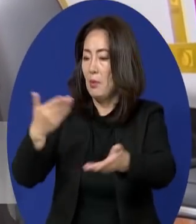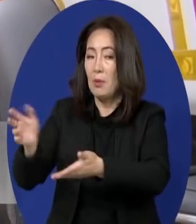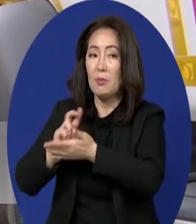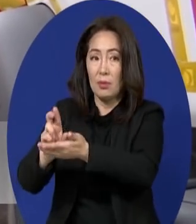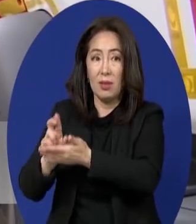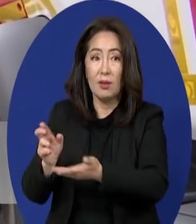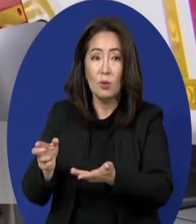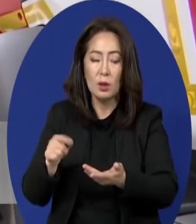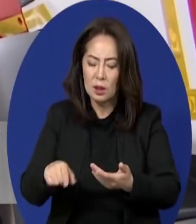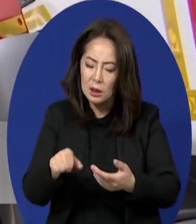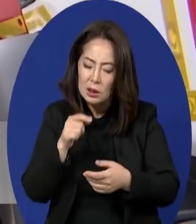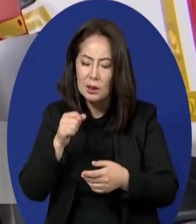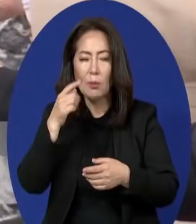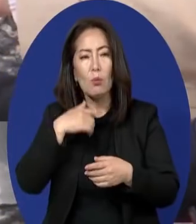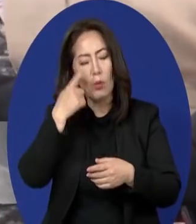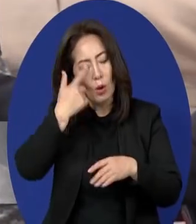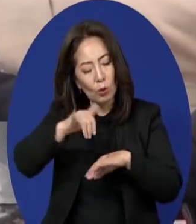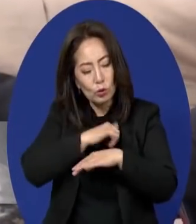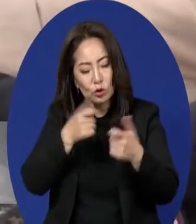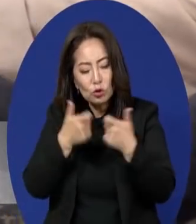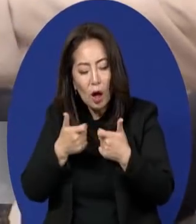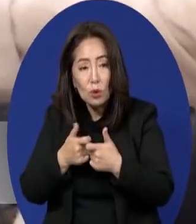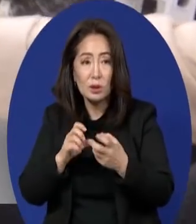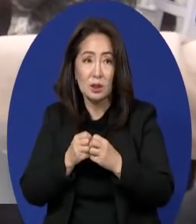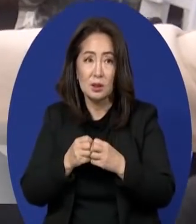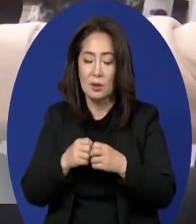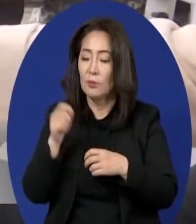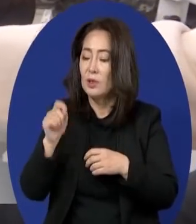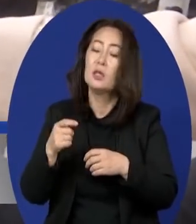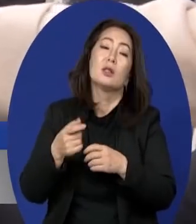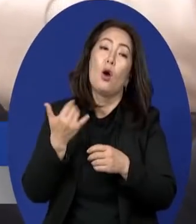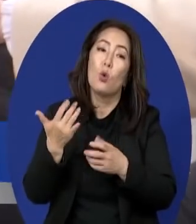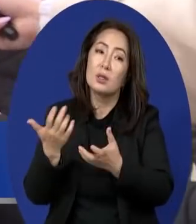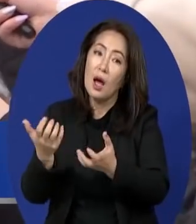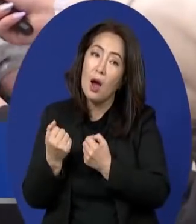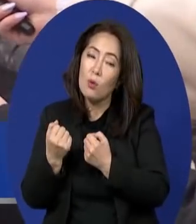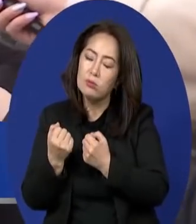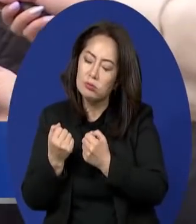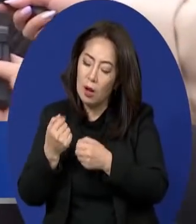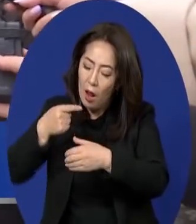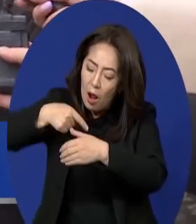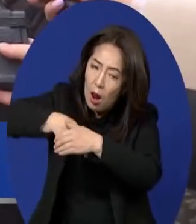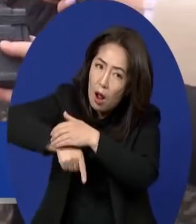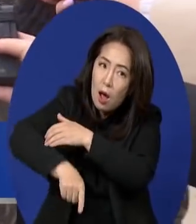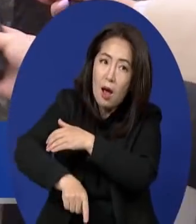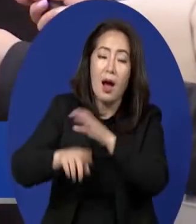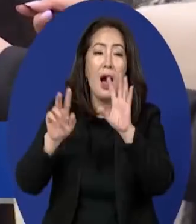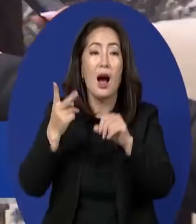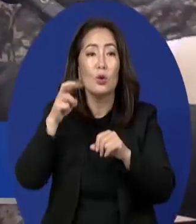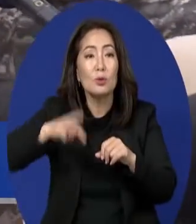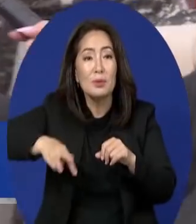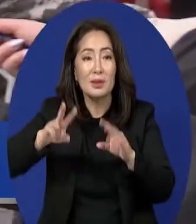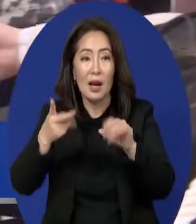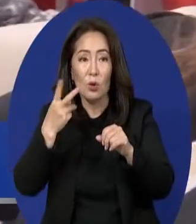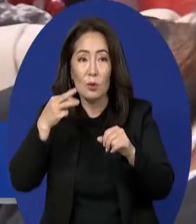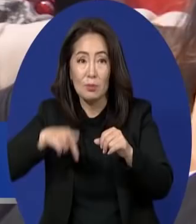нөхцөл тохируулан хийжээ. Усны их ус буюу 12 метр хүртэл гүнээс өөрөө энэ машин маань одоо